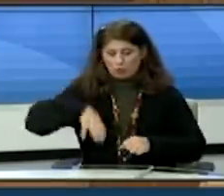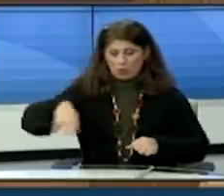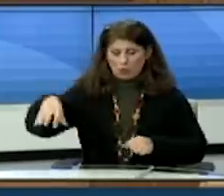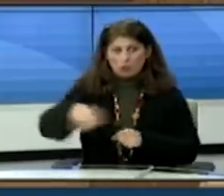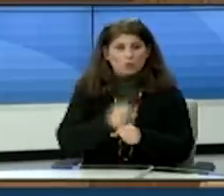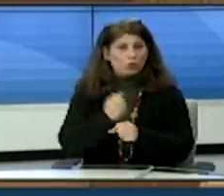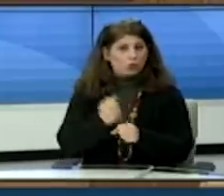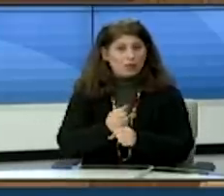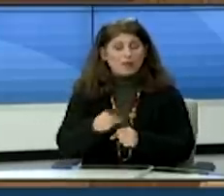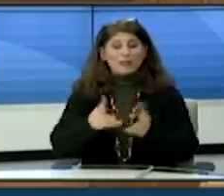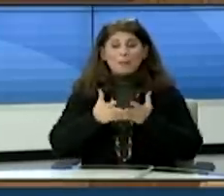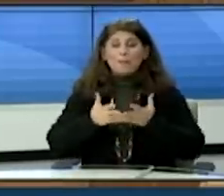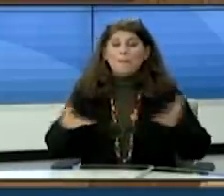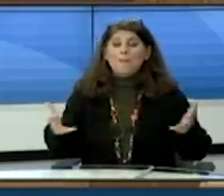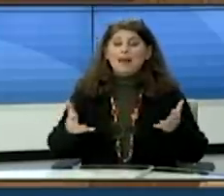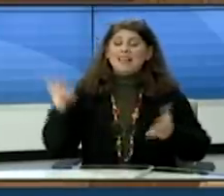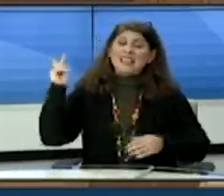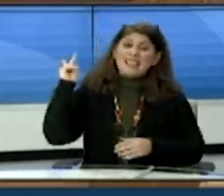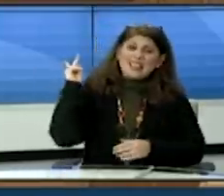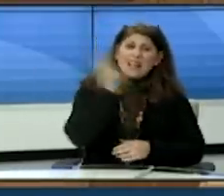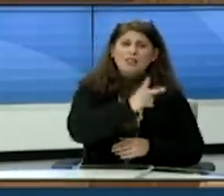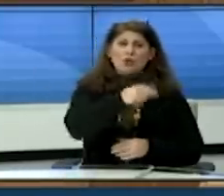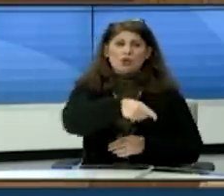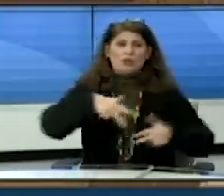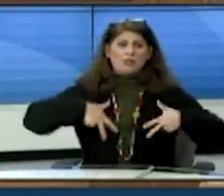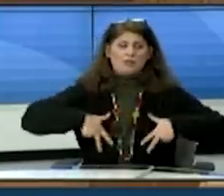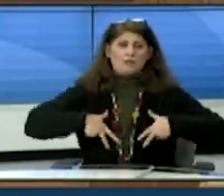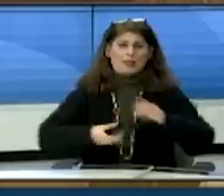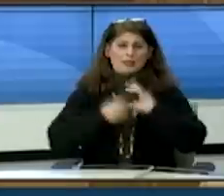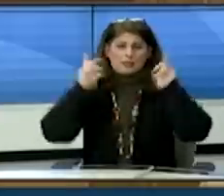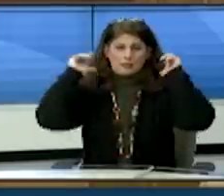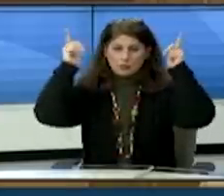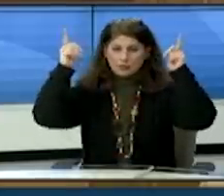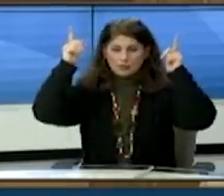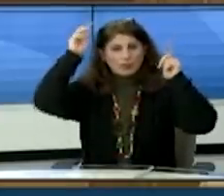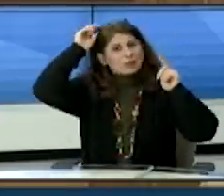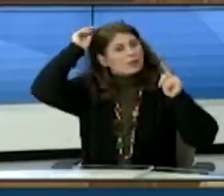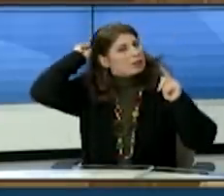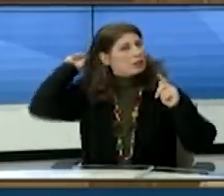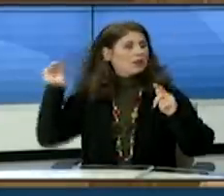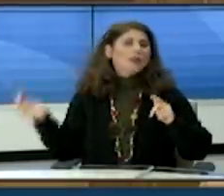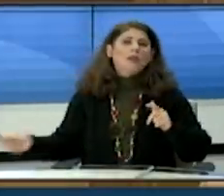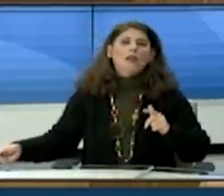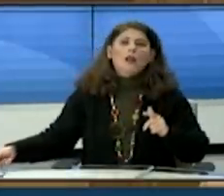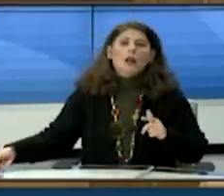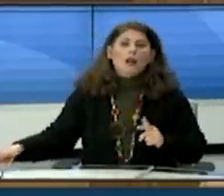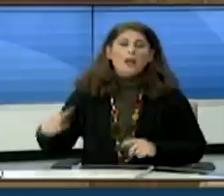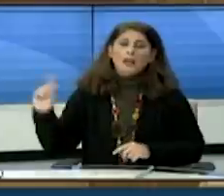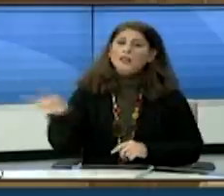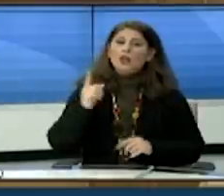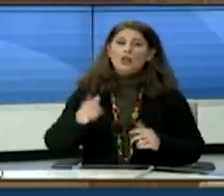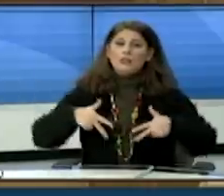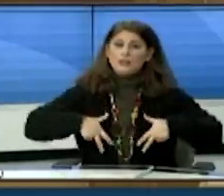δουλειάς, είναι η μεγαλύτερη μομφή στην κυβέρνηση της Νέας Δημοκρατίας και σε κάθε κυβέρνηση